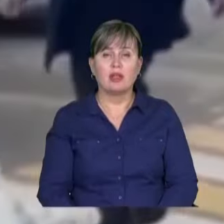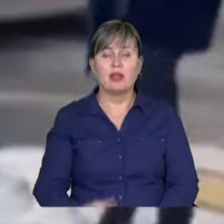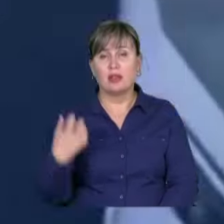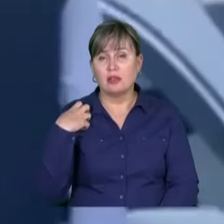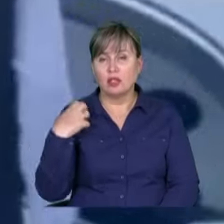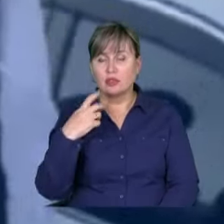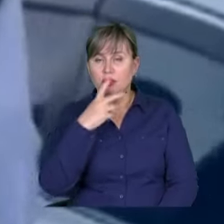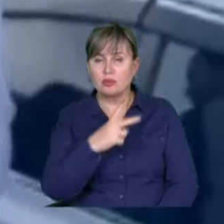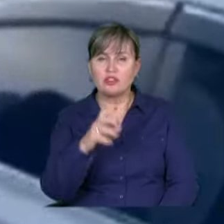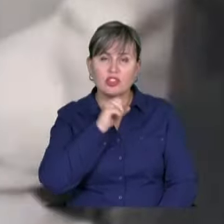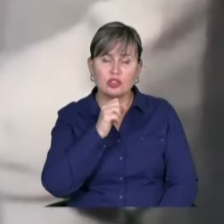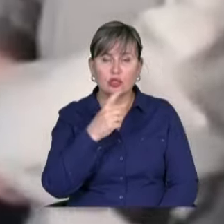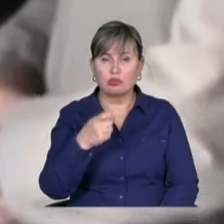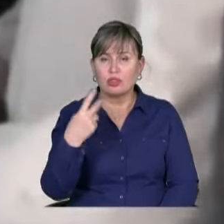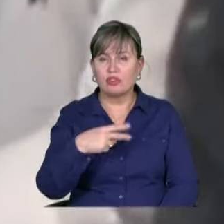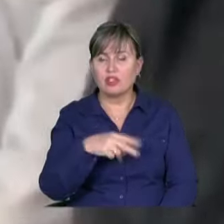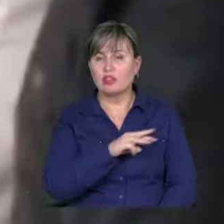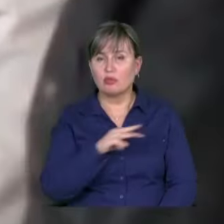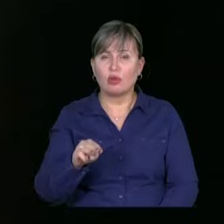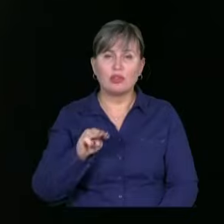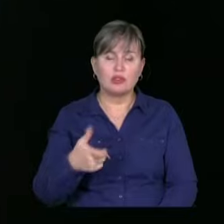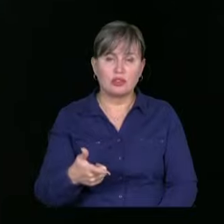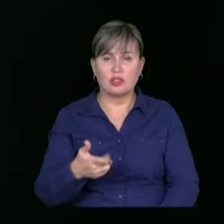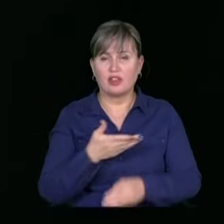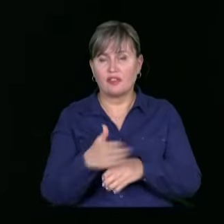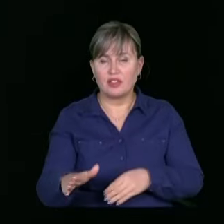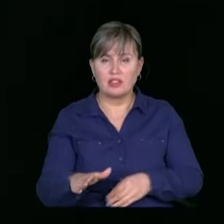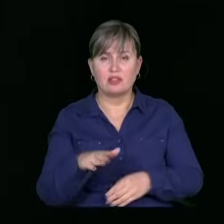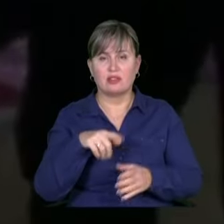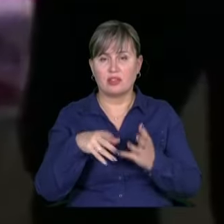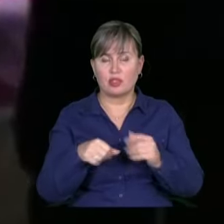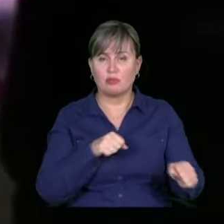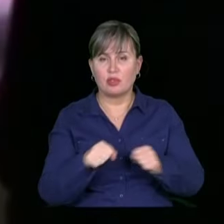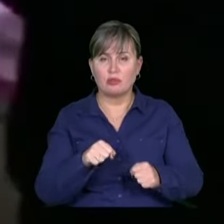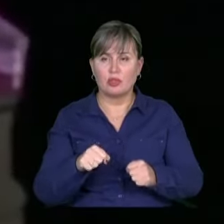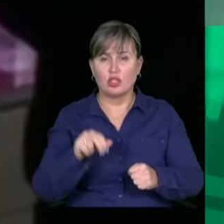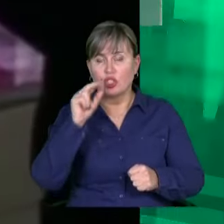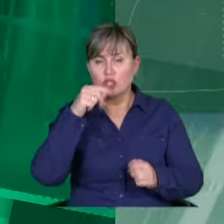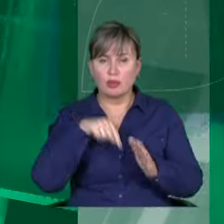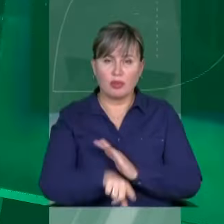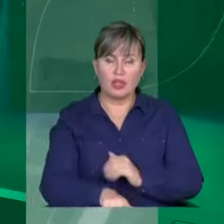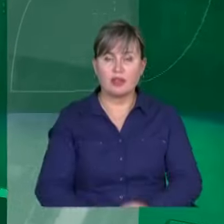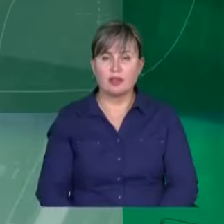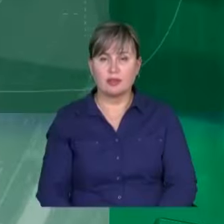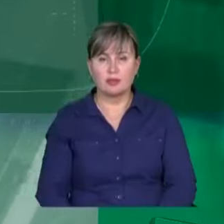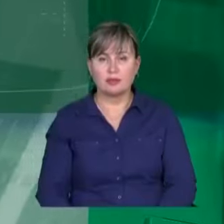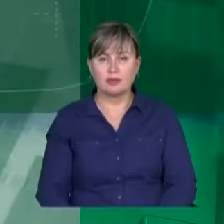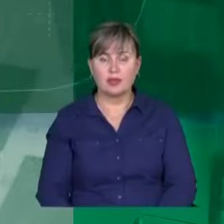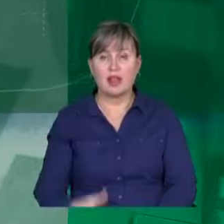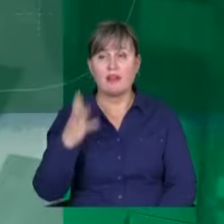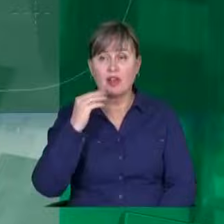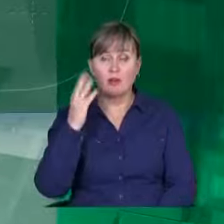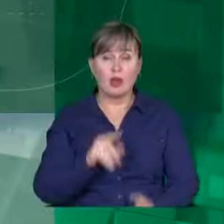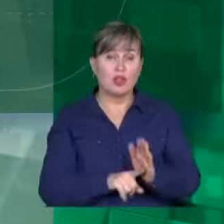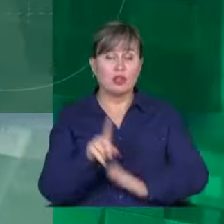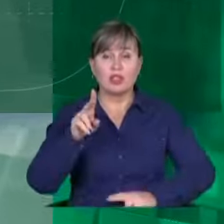Чиновника подозревают в хищении 120 миллионов тенге, выделенных на сейсмобезопасность Шымкента. Алматы